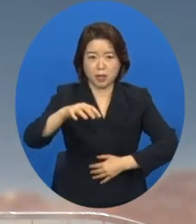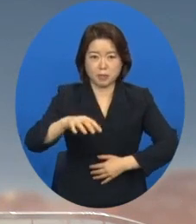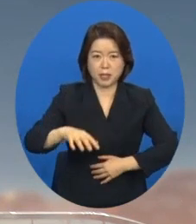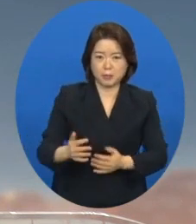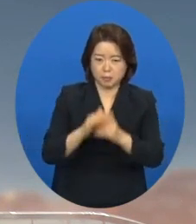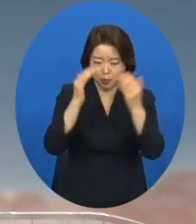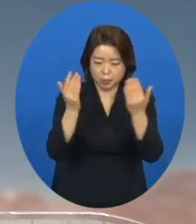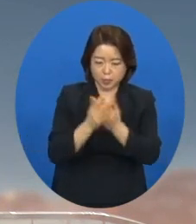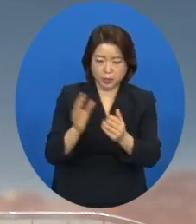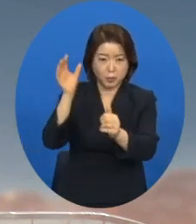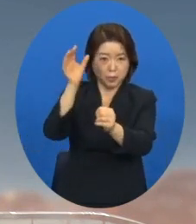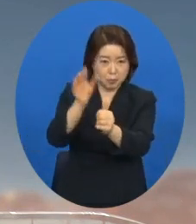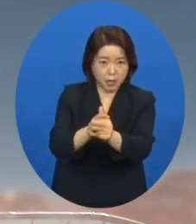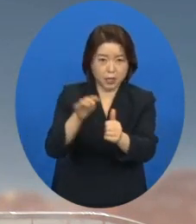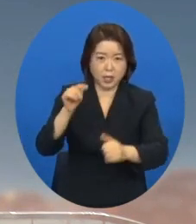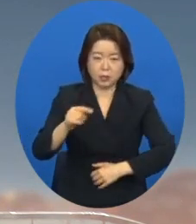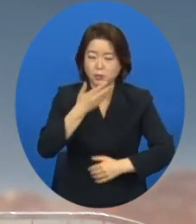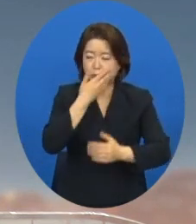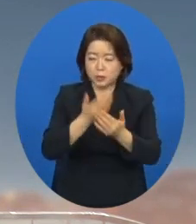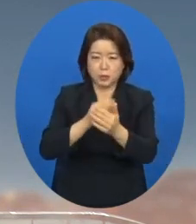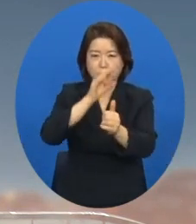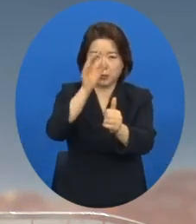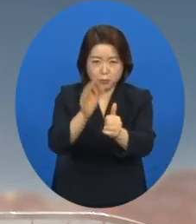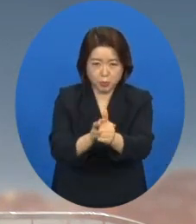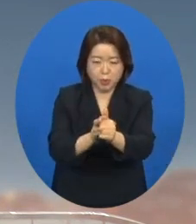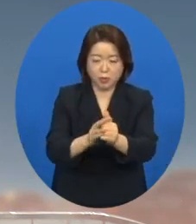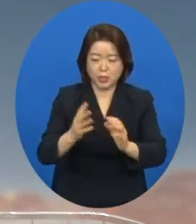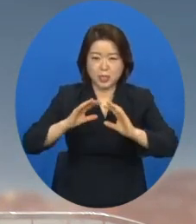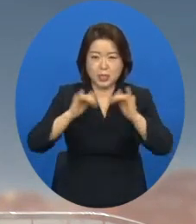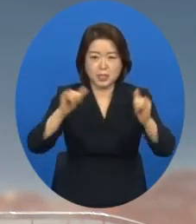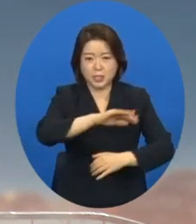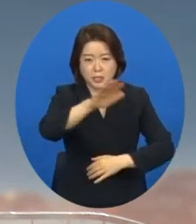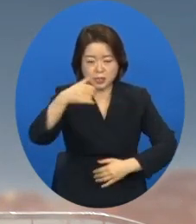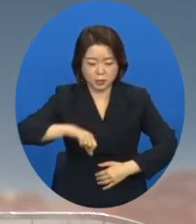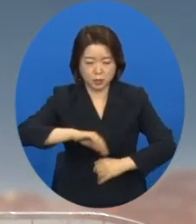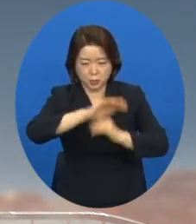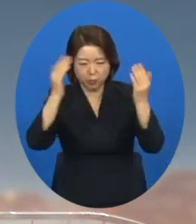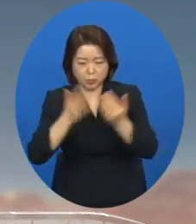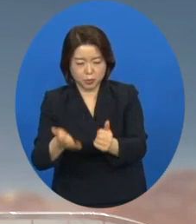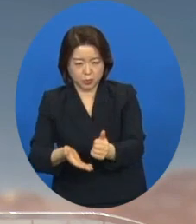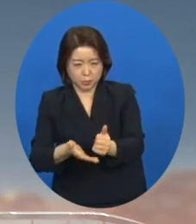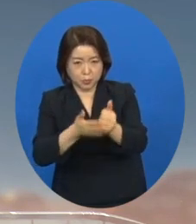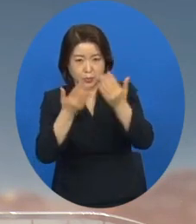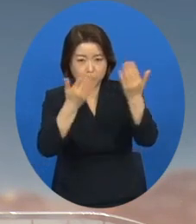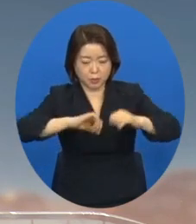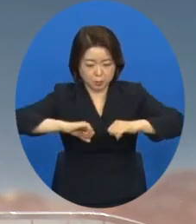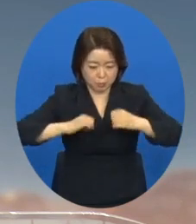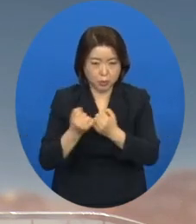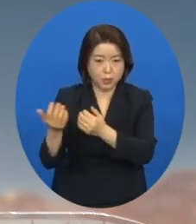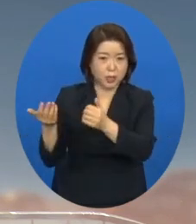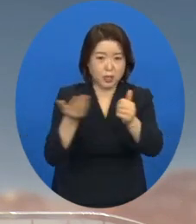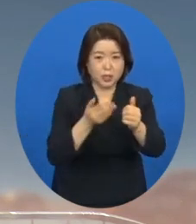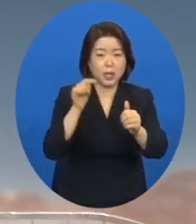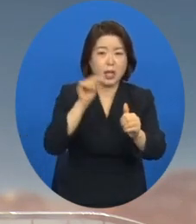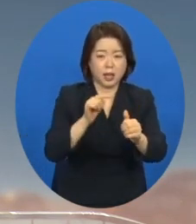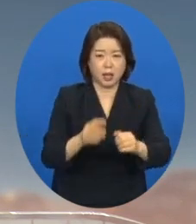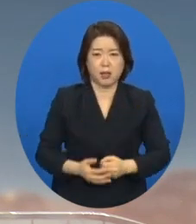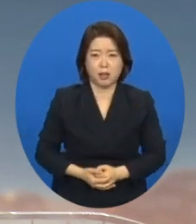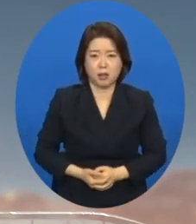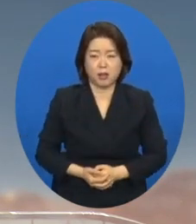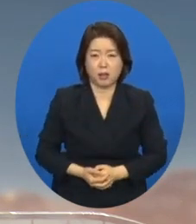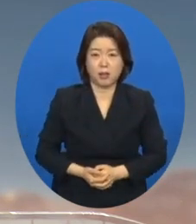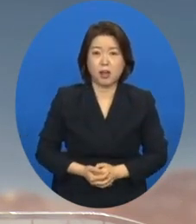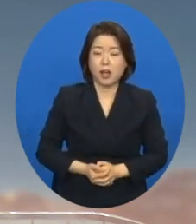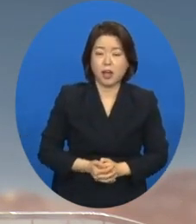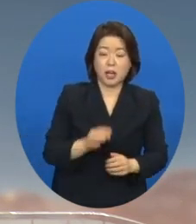너의 존귀를 그에게 돌려 이스라엘 자손의 온 회중을 그에게 복종케 하라. 모세가 안수는 했지만 그를 지목한